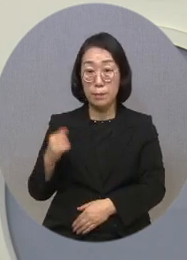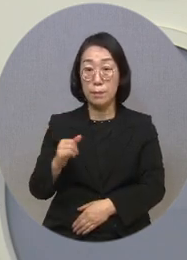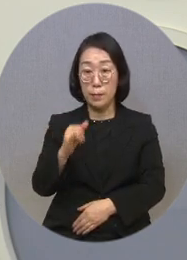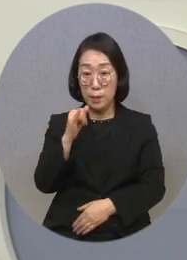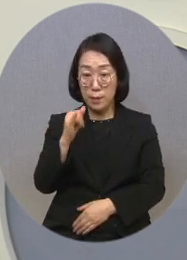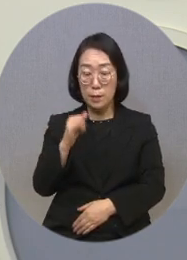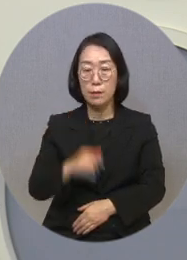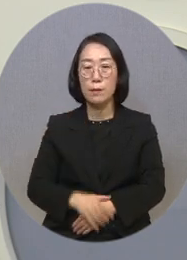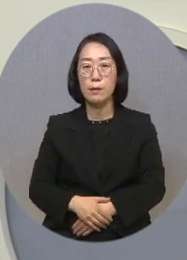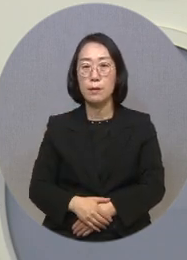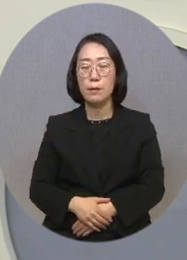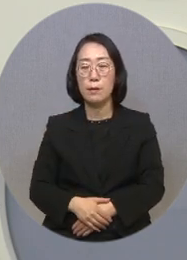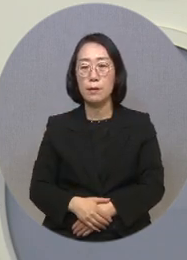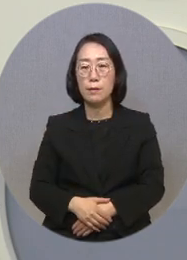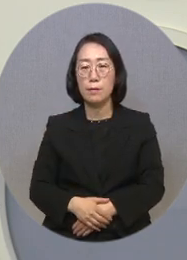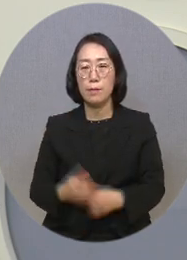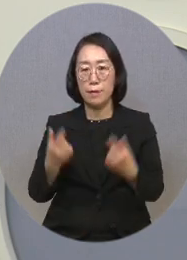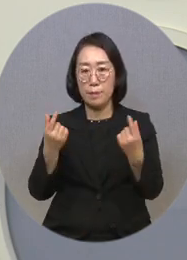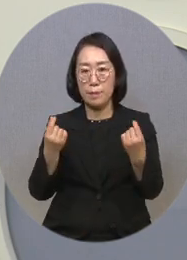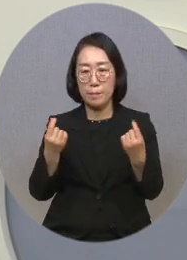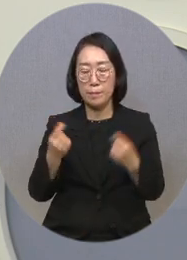기운을 가지고 있는 때다.